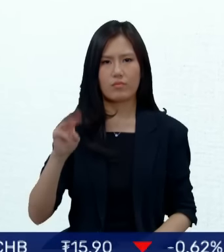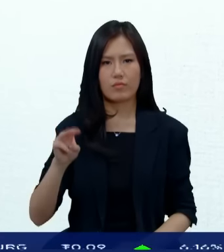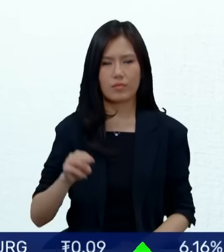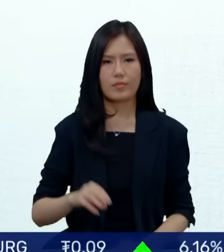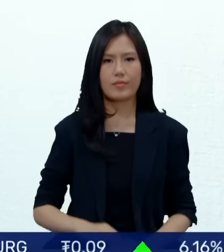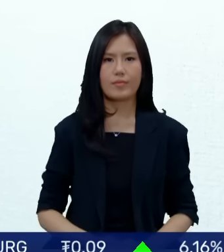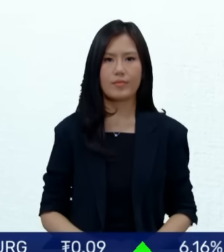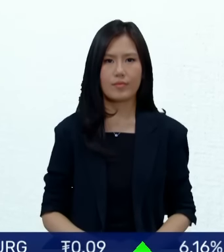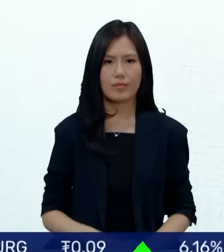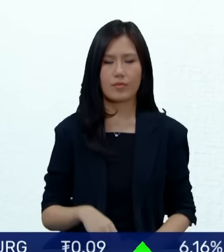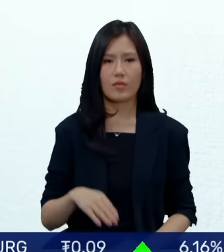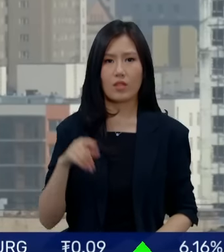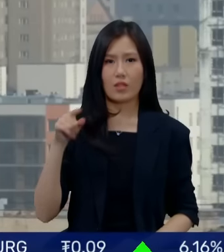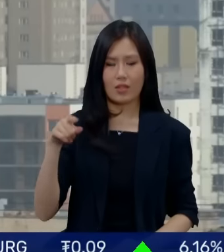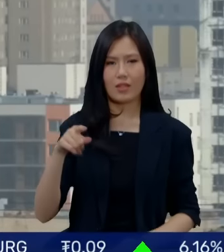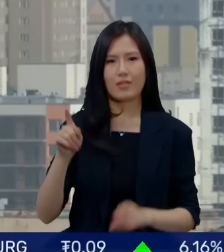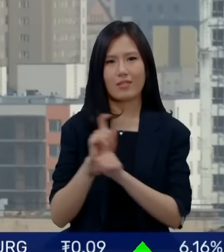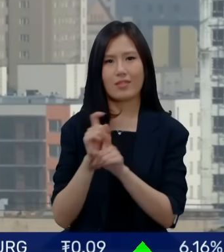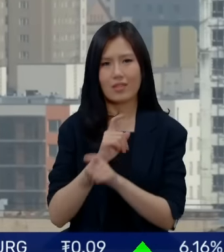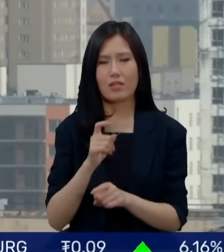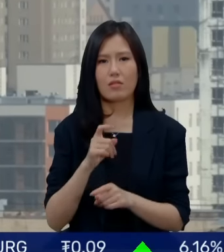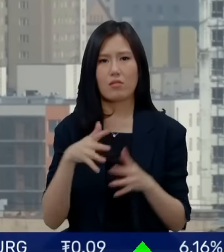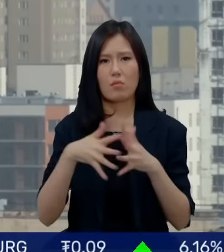бол ерөөхдөө ипотекийн зээл байхгүй.